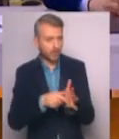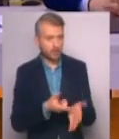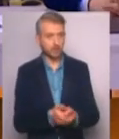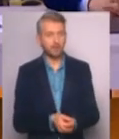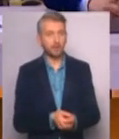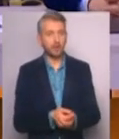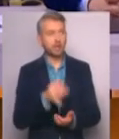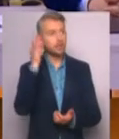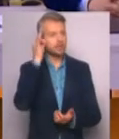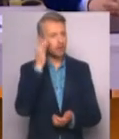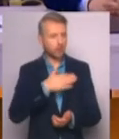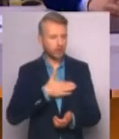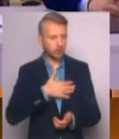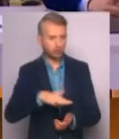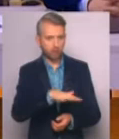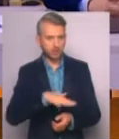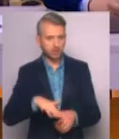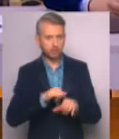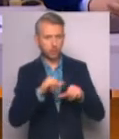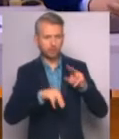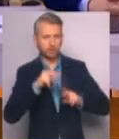на нашому ж такому масиві розбудовується величезний квартал